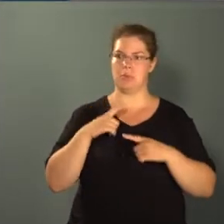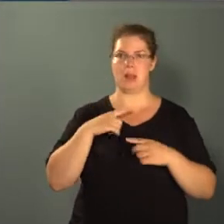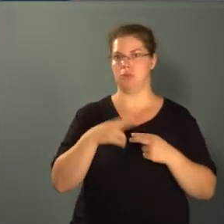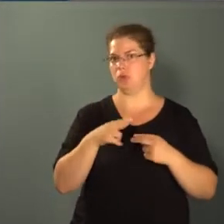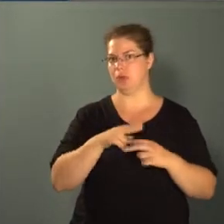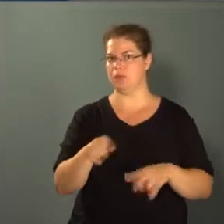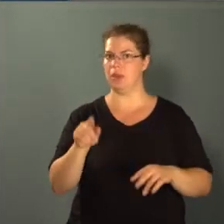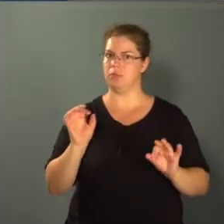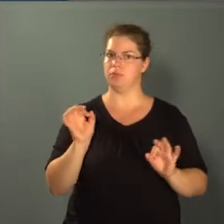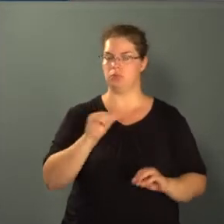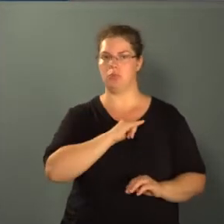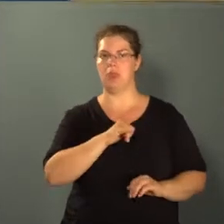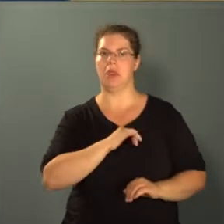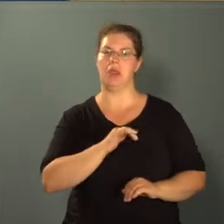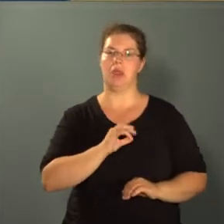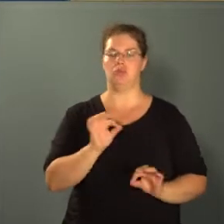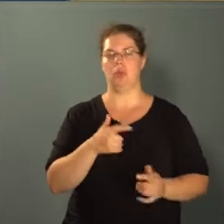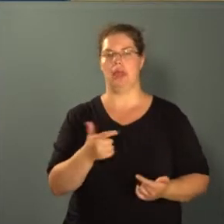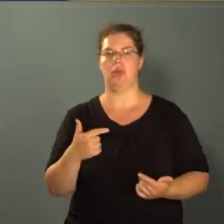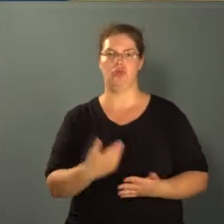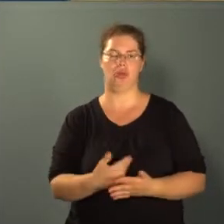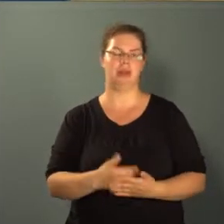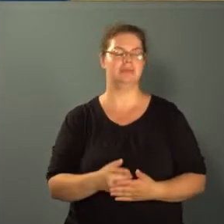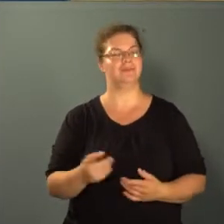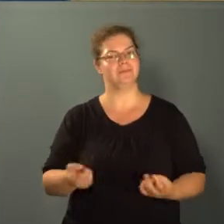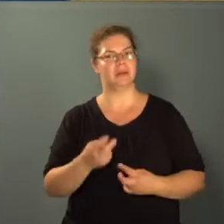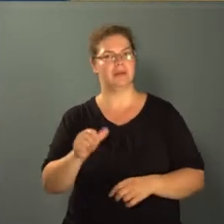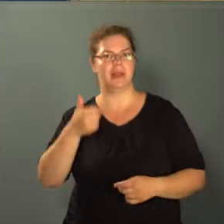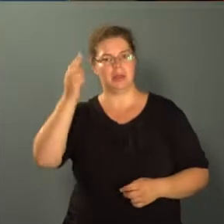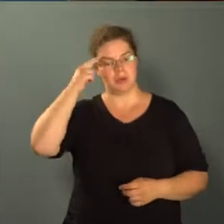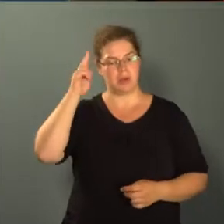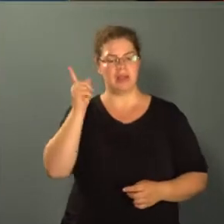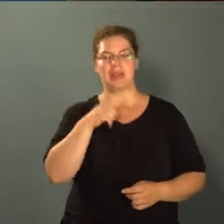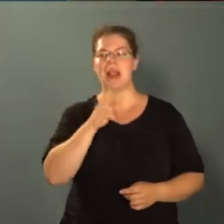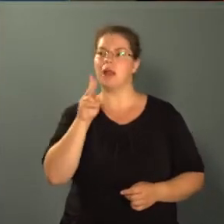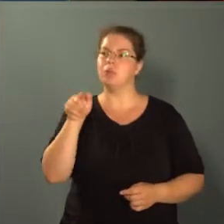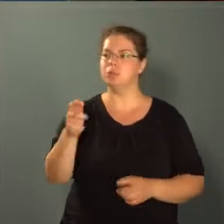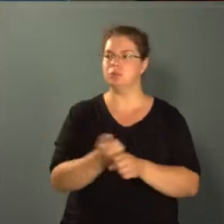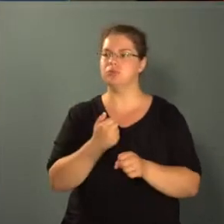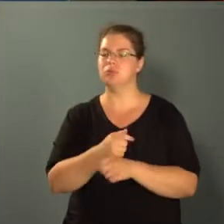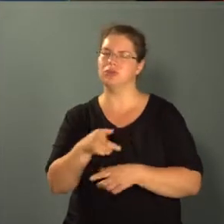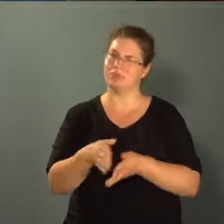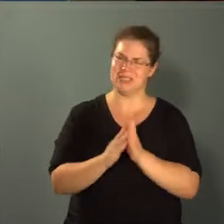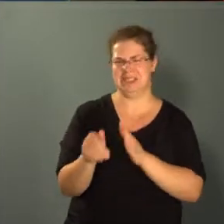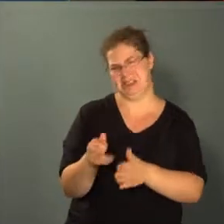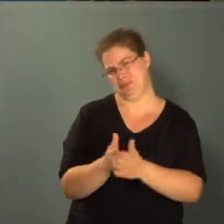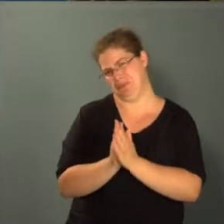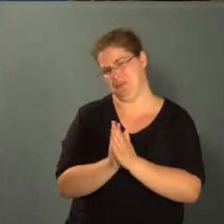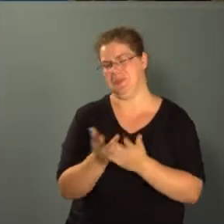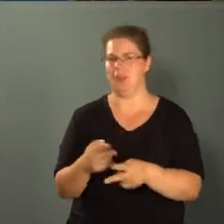úgyhogy szerintem ez egy nagyon érdekes és jó lehetőség lenne. Úgyhogy kerestem egy ismerőst, aki a Telekomnál volt, és megkértem arra, hogy